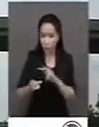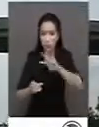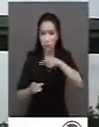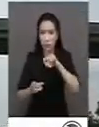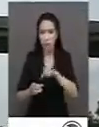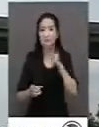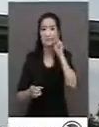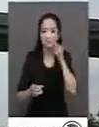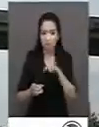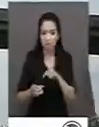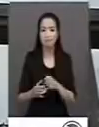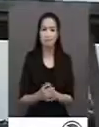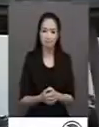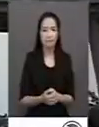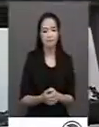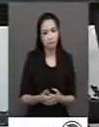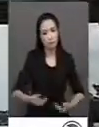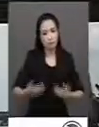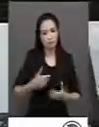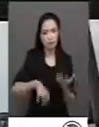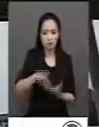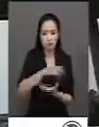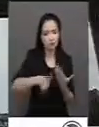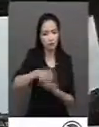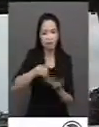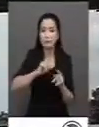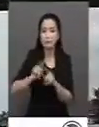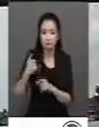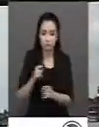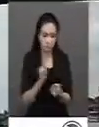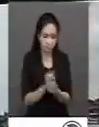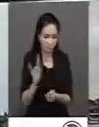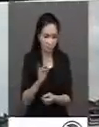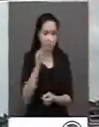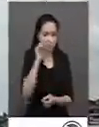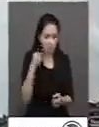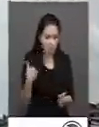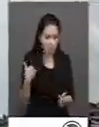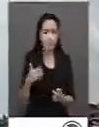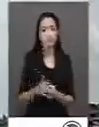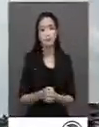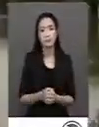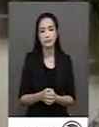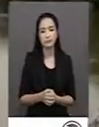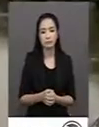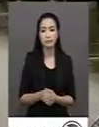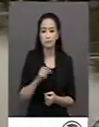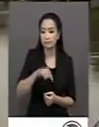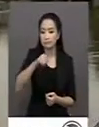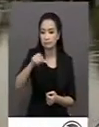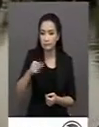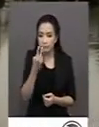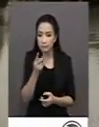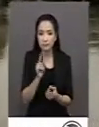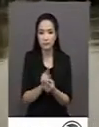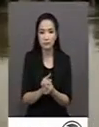างปะกงยังมีความหลากหลายทางชีวภาพค่อนข้างสูงพบสัตว์น้ำหายากแล้วก็มีบางจุดที่เจ